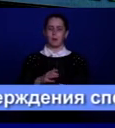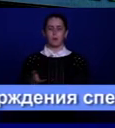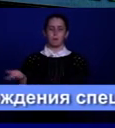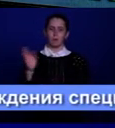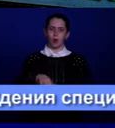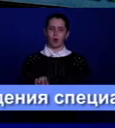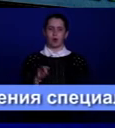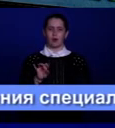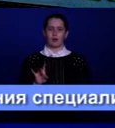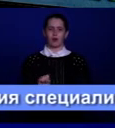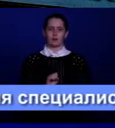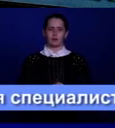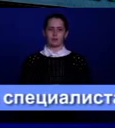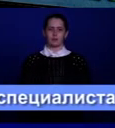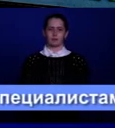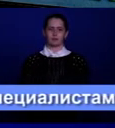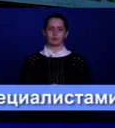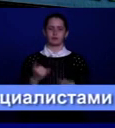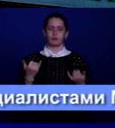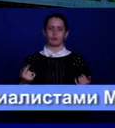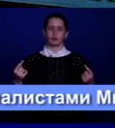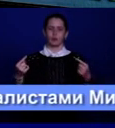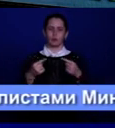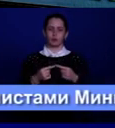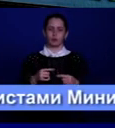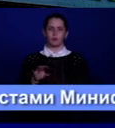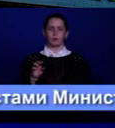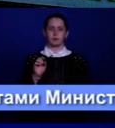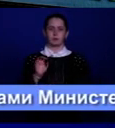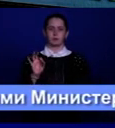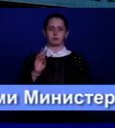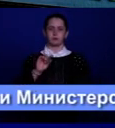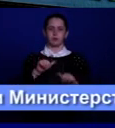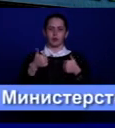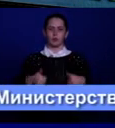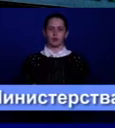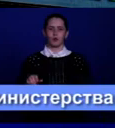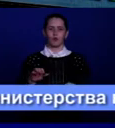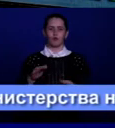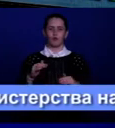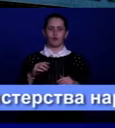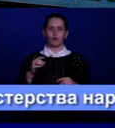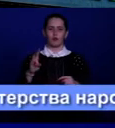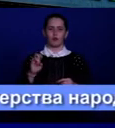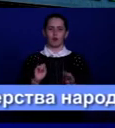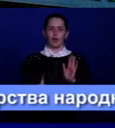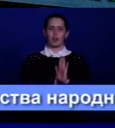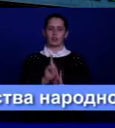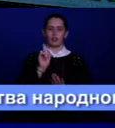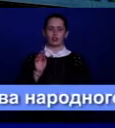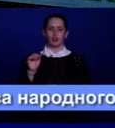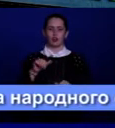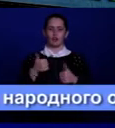пора. Итак, сегодня мы уточним представление о неопределенной форме глагола как начальной.